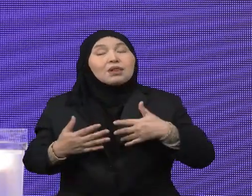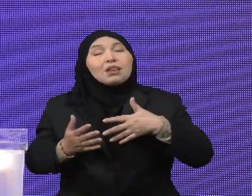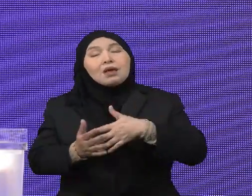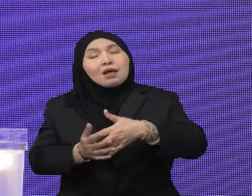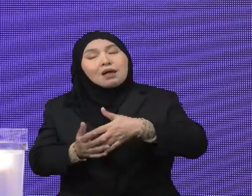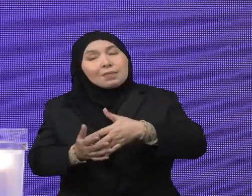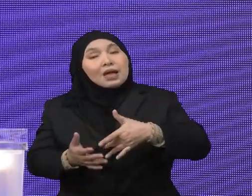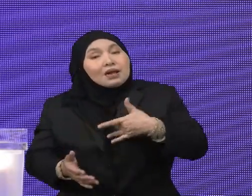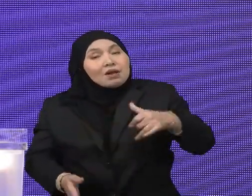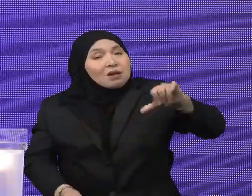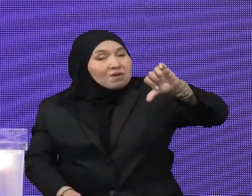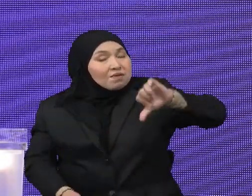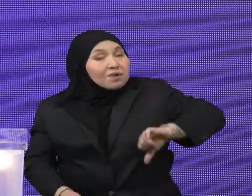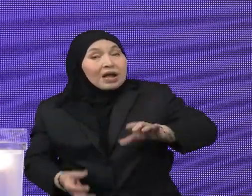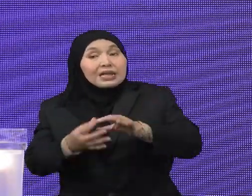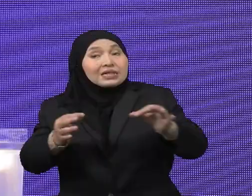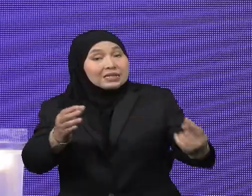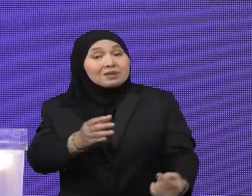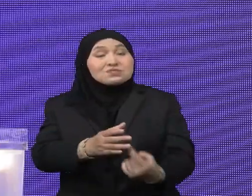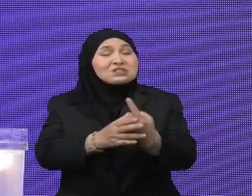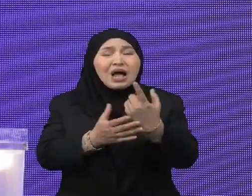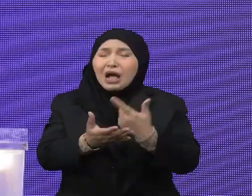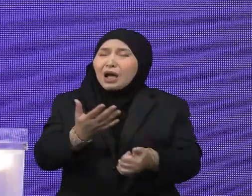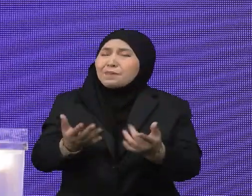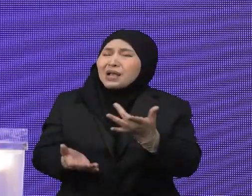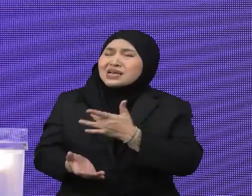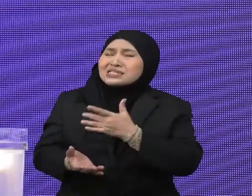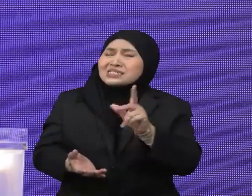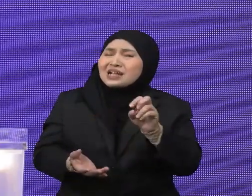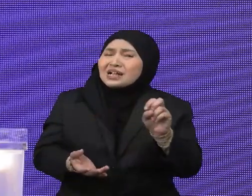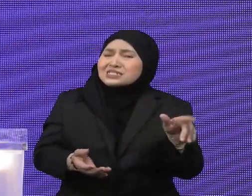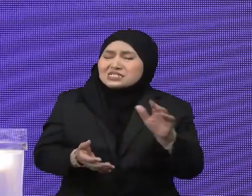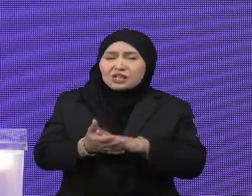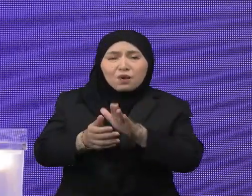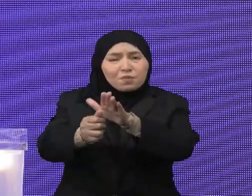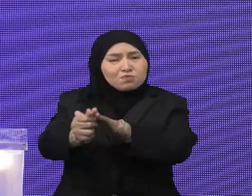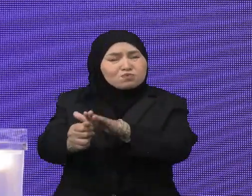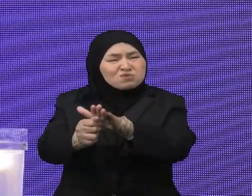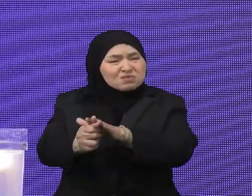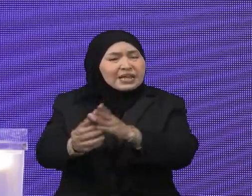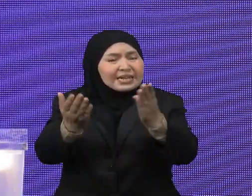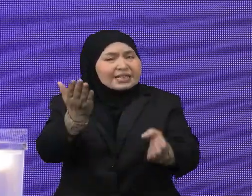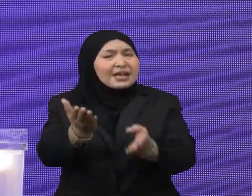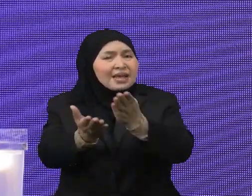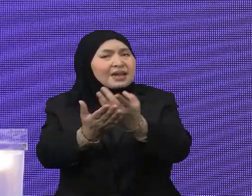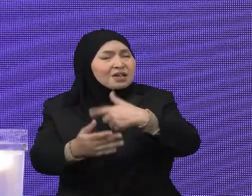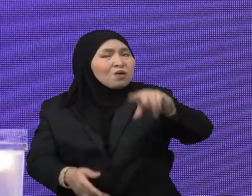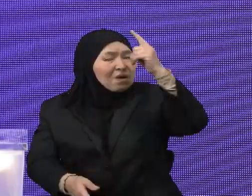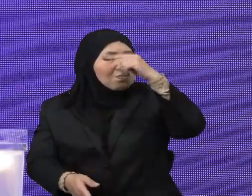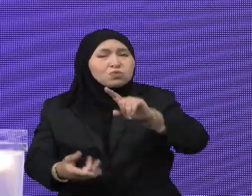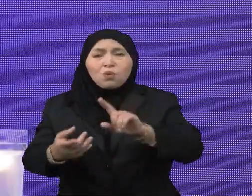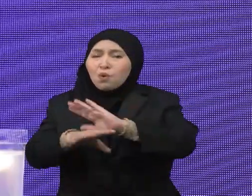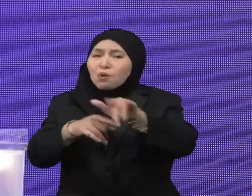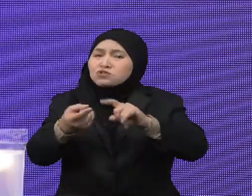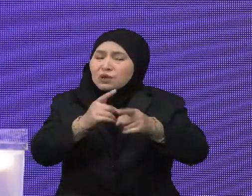kalah maka ayat ini muncul Apakah signifikan keutamaan dan juga bujukan Hidayah daripada Allah untuk para sahabat dan juga